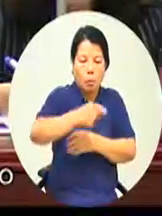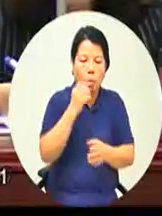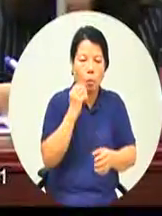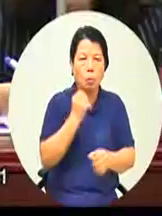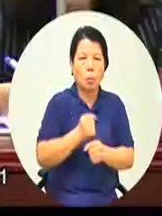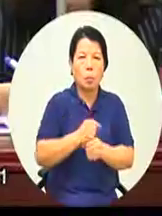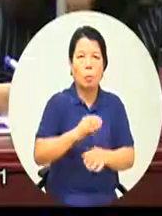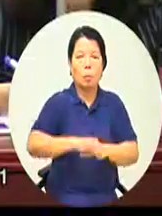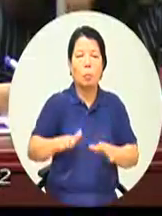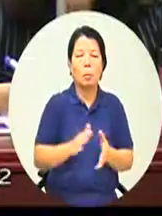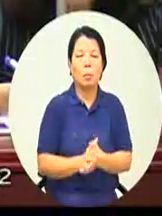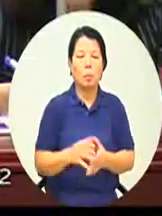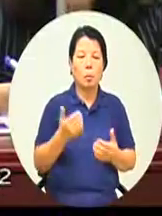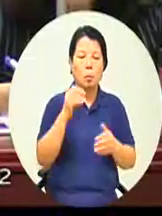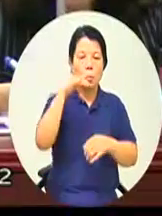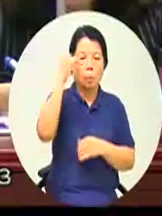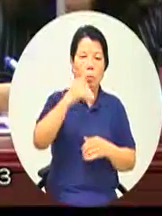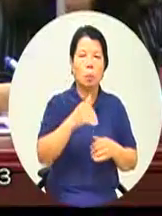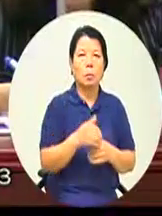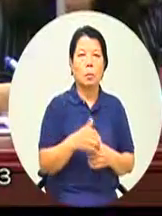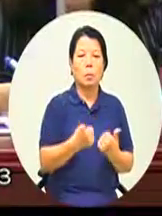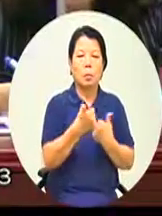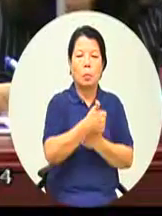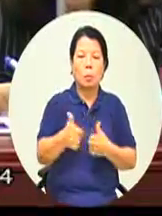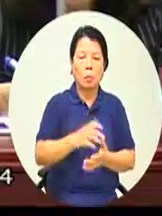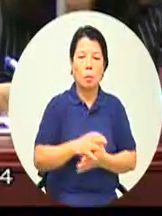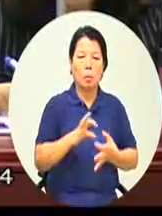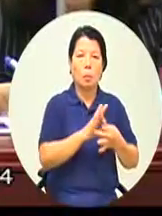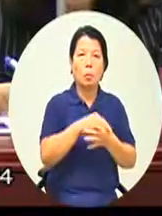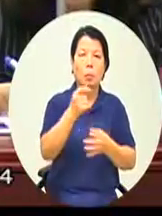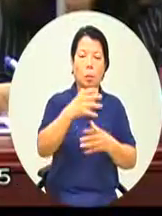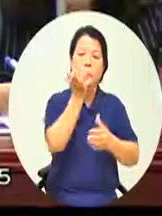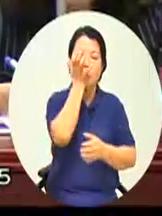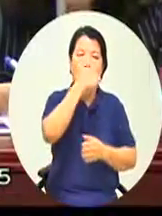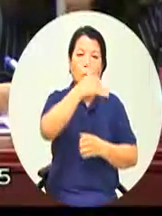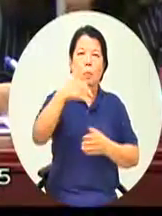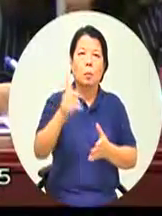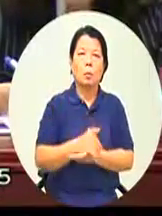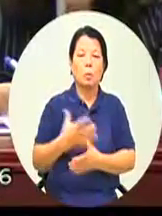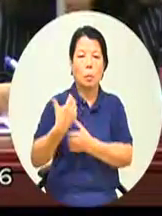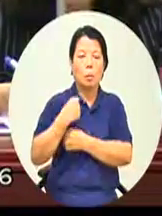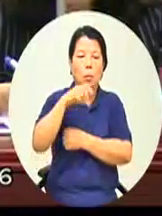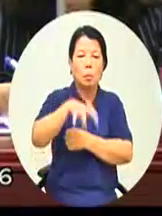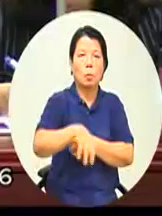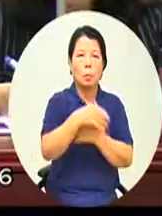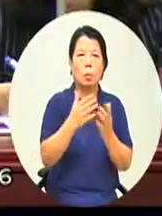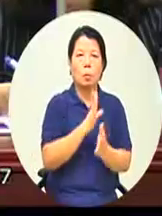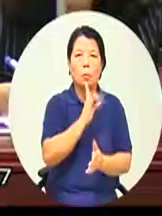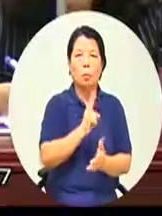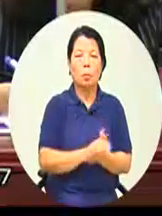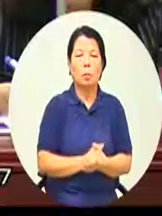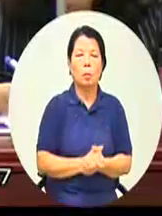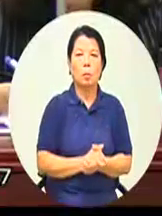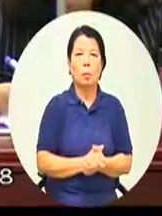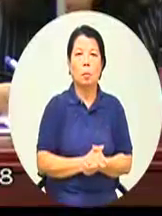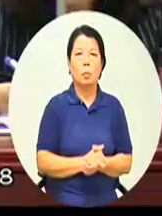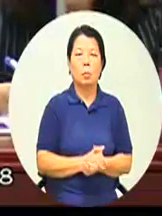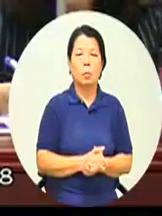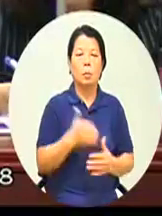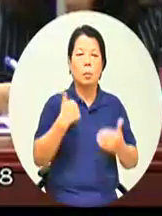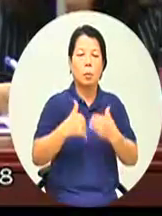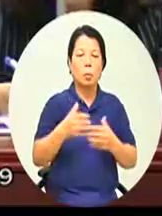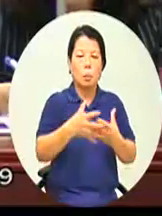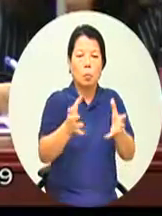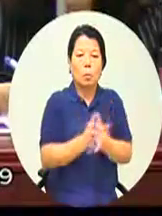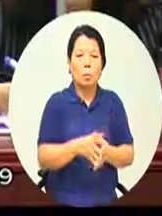高议员很关心哦，那个冈山的那个眷村的部分哦，我想高议员在提的应该是 乐群村，